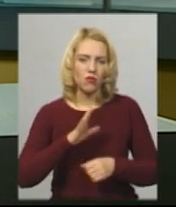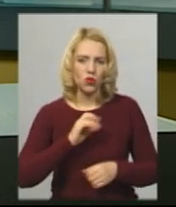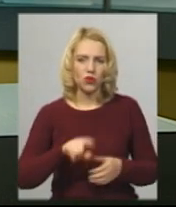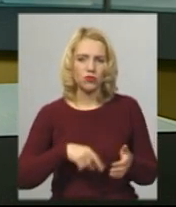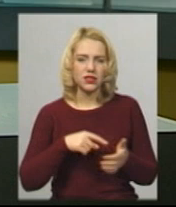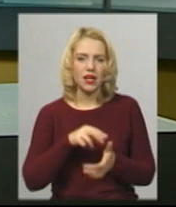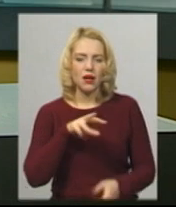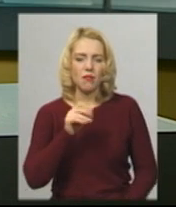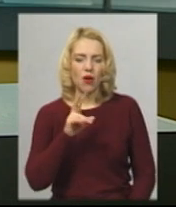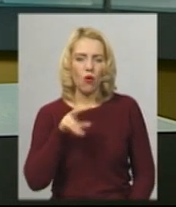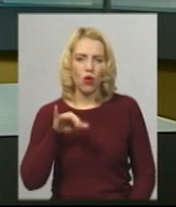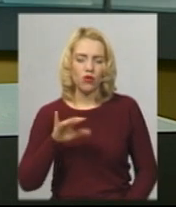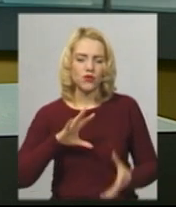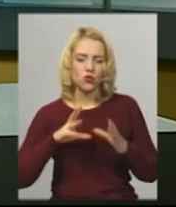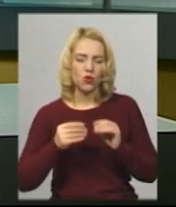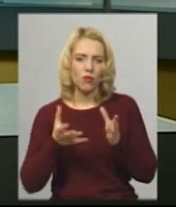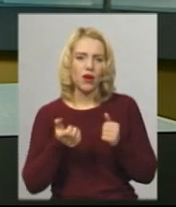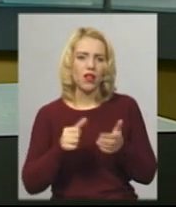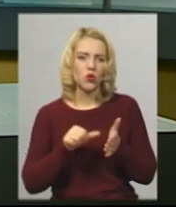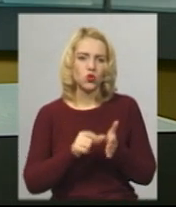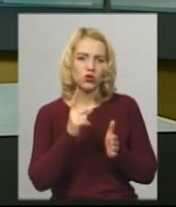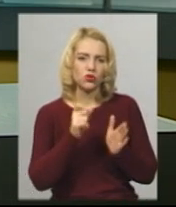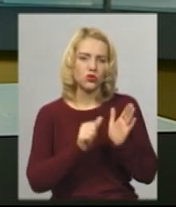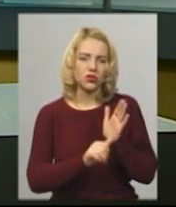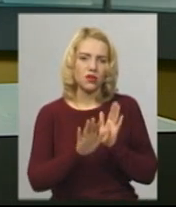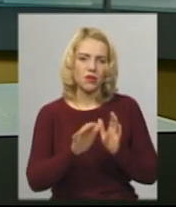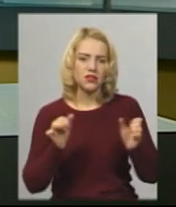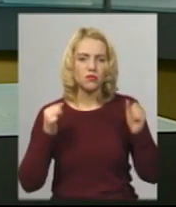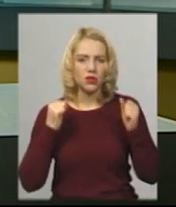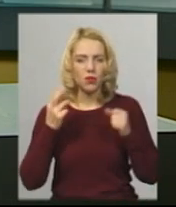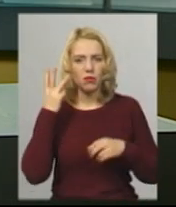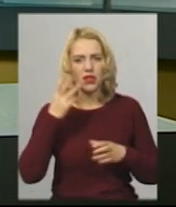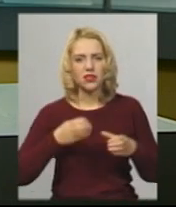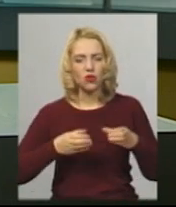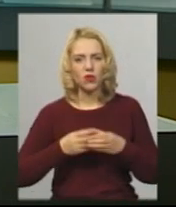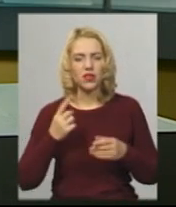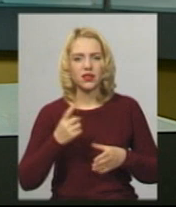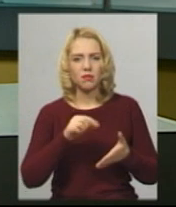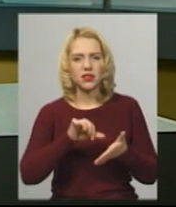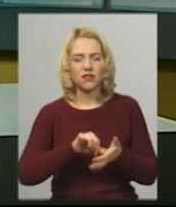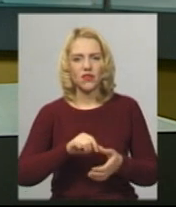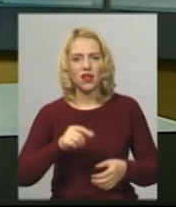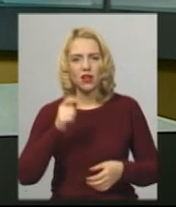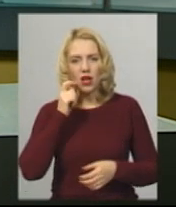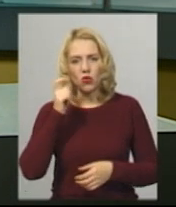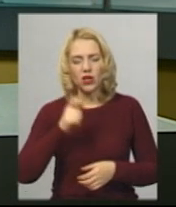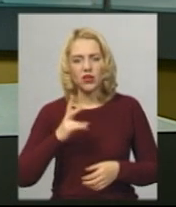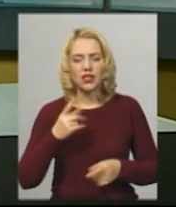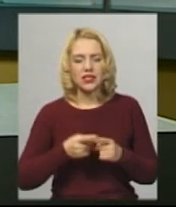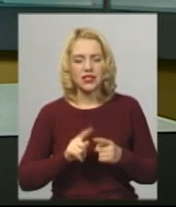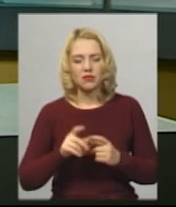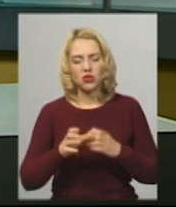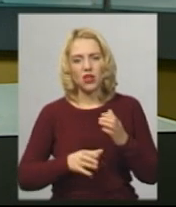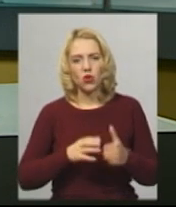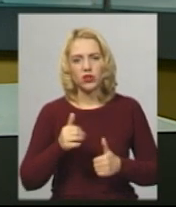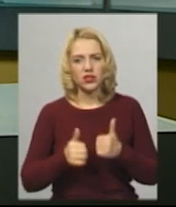Миколу. Всього в чемпіонаті взяли участь 165 спортсменів. Хмельницька команда єдина представляла Україну на цих міжнародних змаганнях.